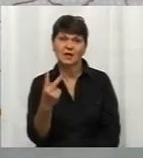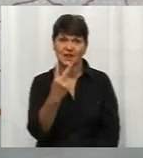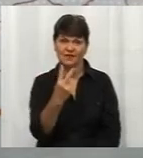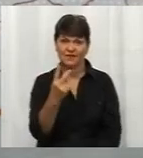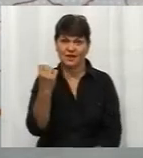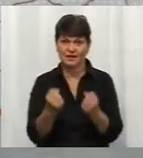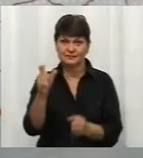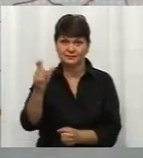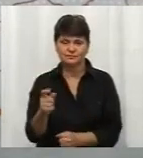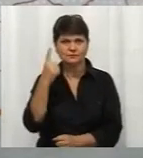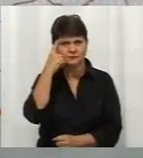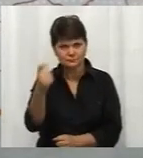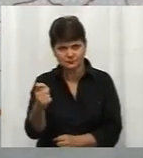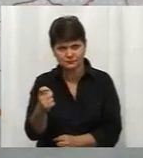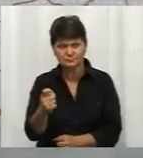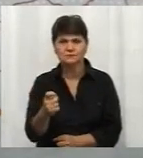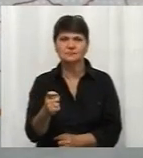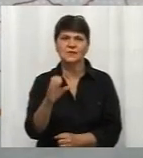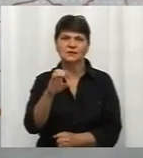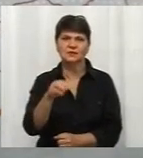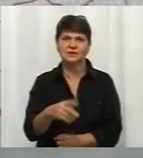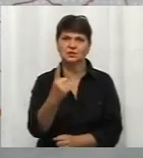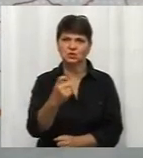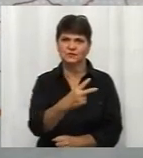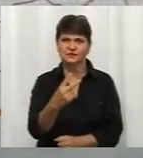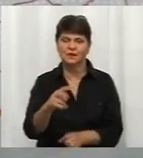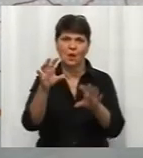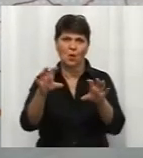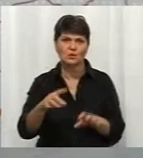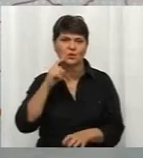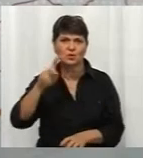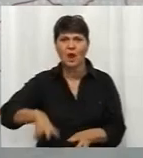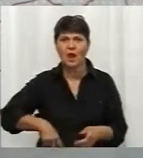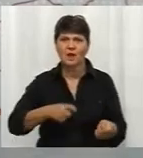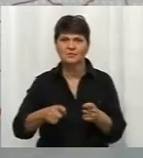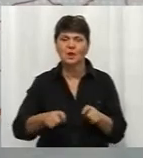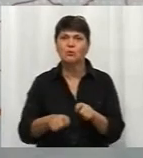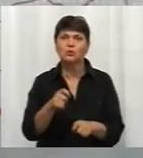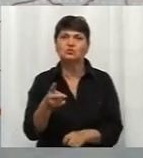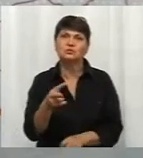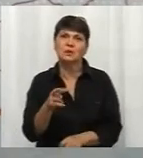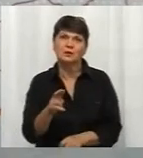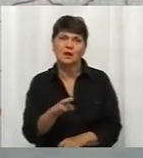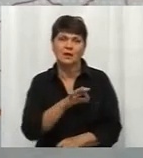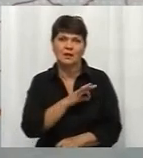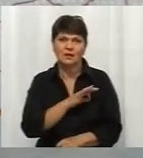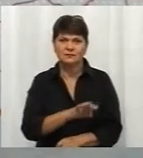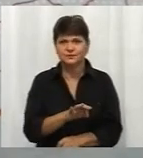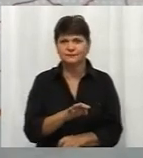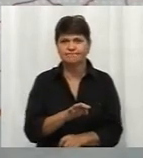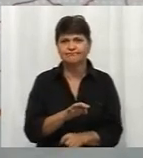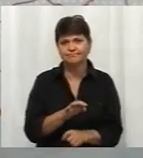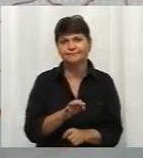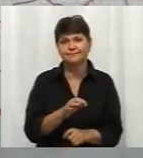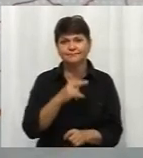водіїв було попереджено. Згідно статті 22 Кодексу України про адміністративне правопорушення скористалися малозначимістю, тому